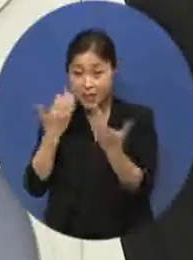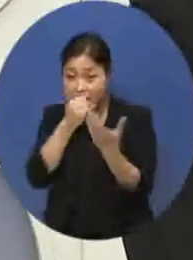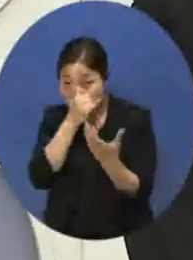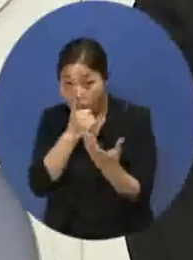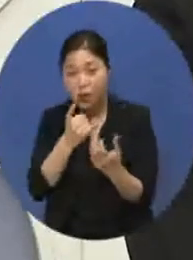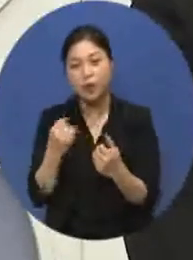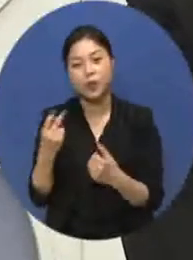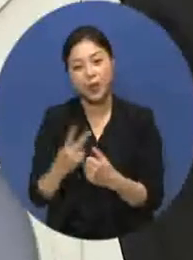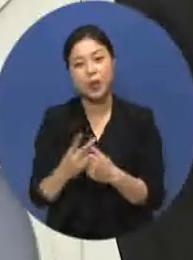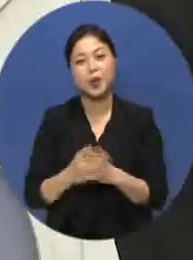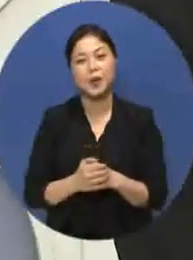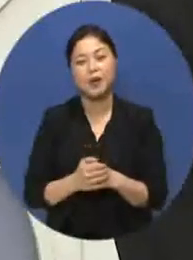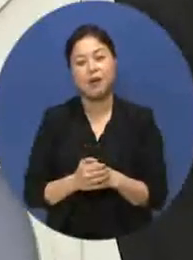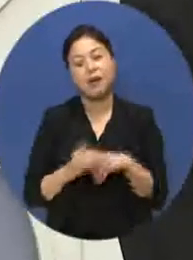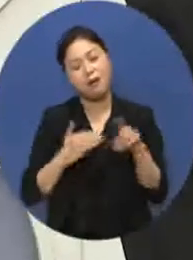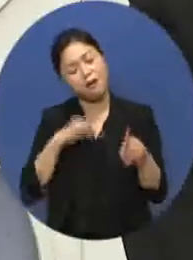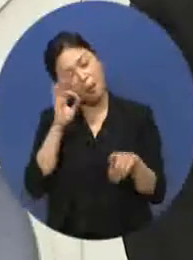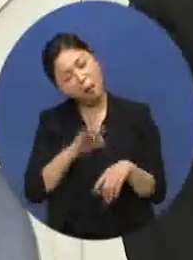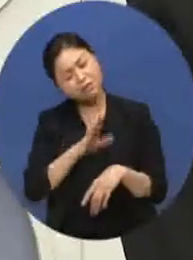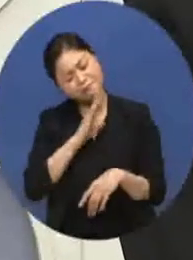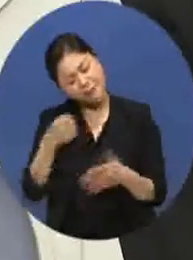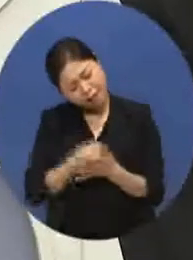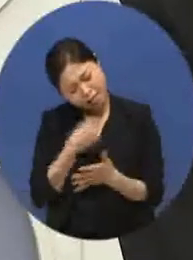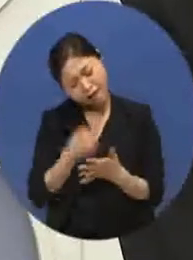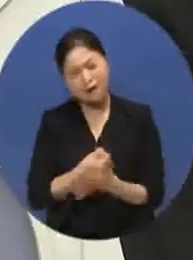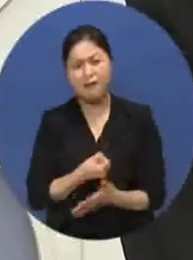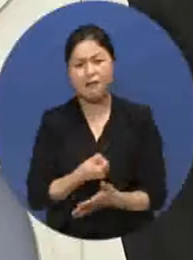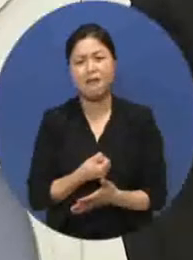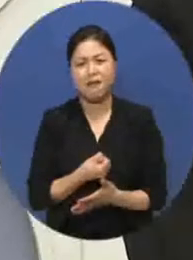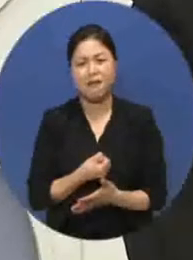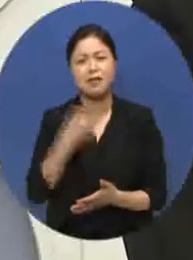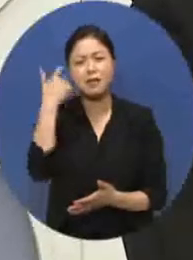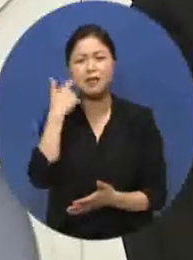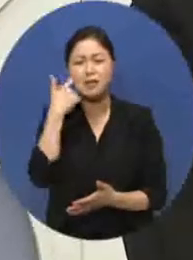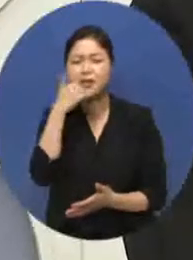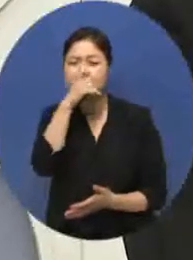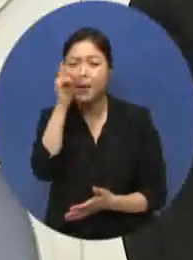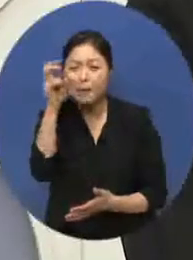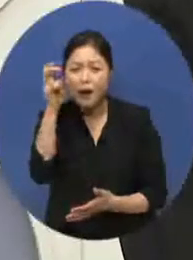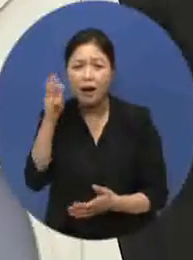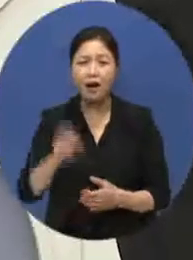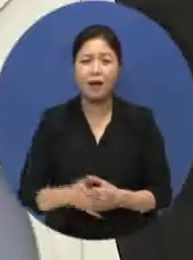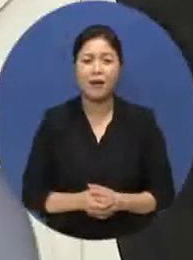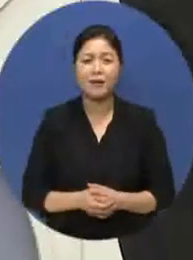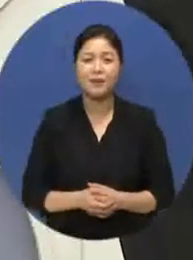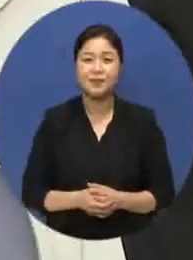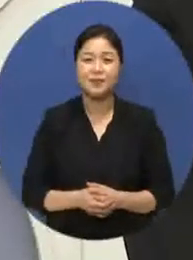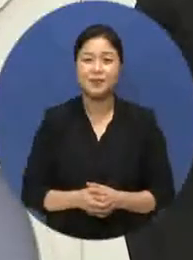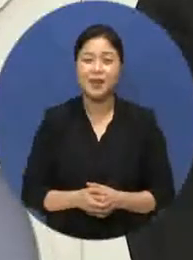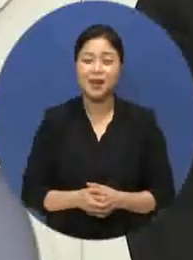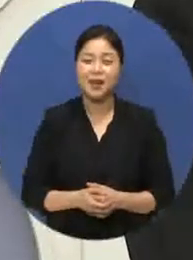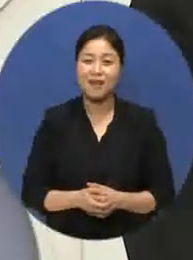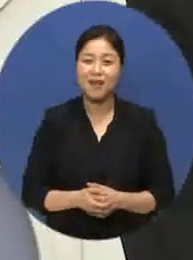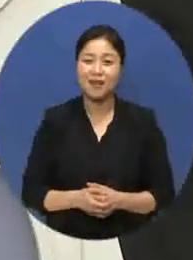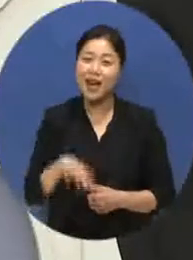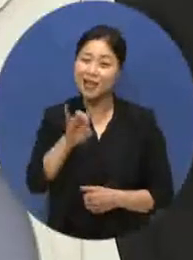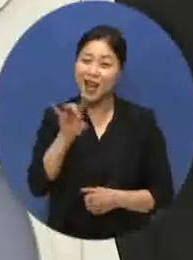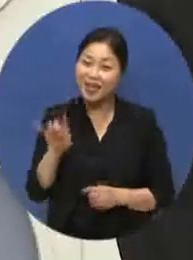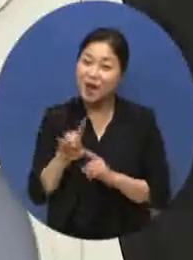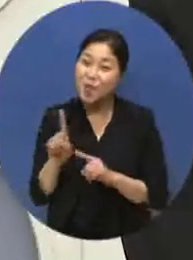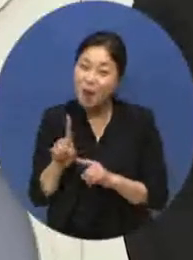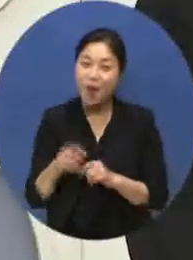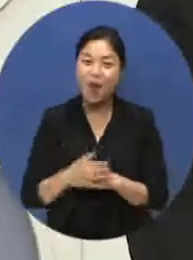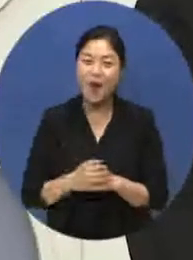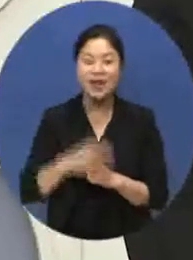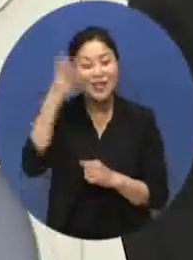또 개인적으로는 이게 굉장히 또 안타깝다 이렇게 느끼시는 일도 있으실 것 같아요. 좀 각각 한 가지씩